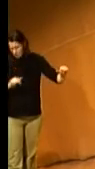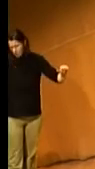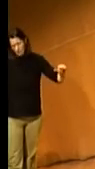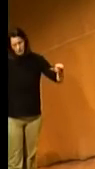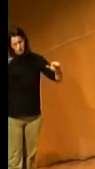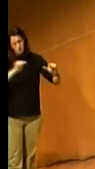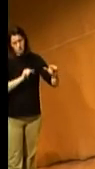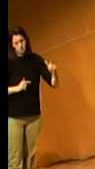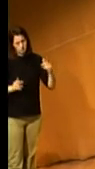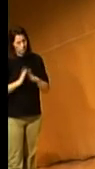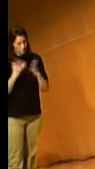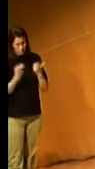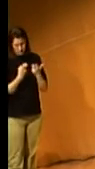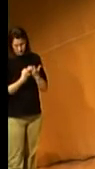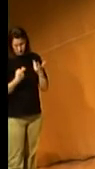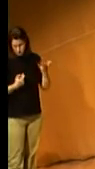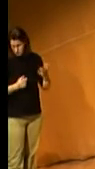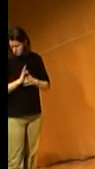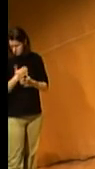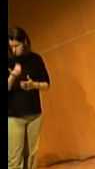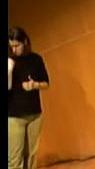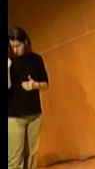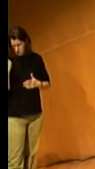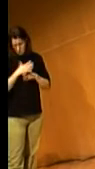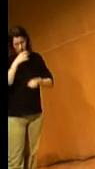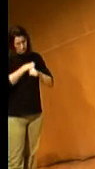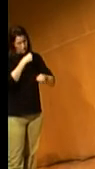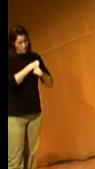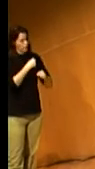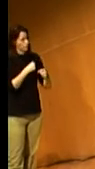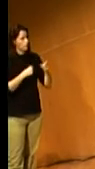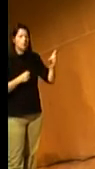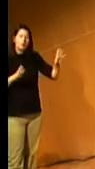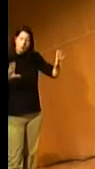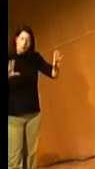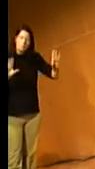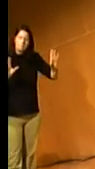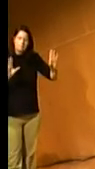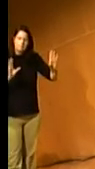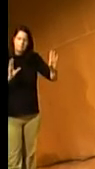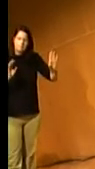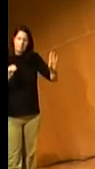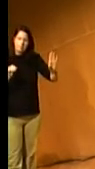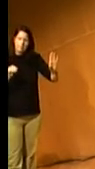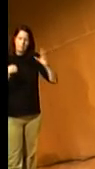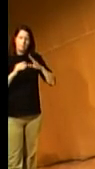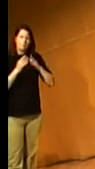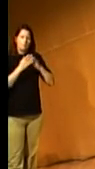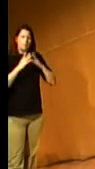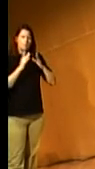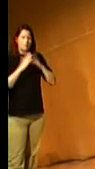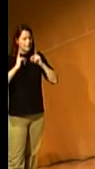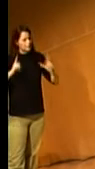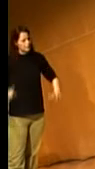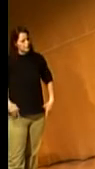deux dernières... mes deux derniers établissements, enfin, j'ai créé l'ULIS du lycée Gallieni il y